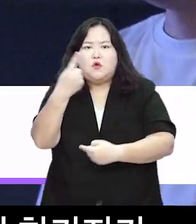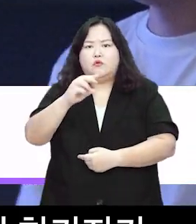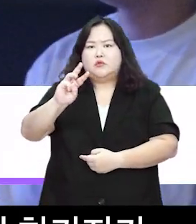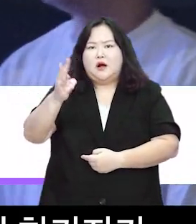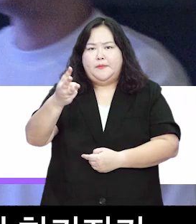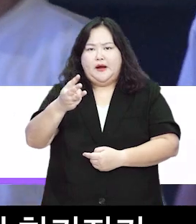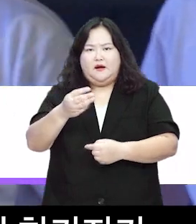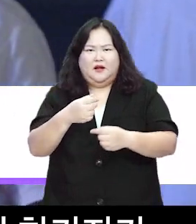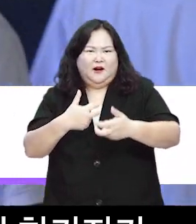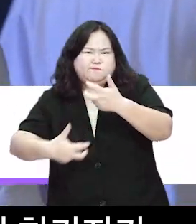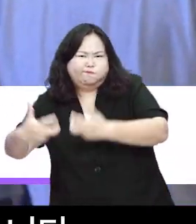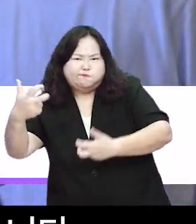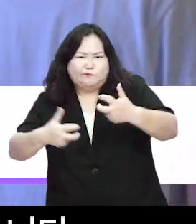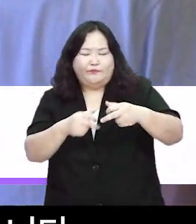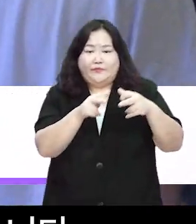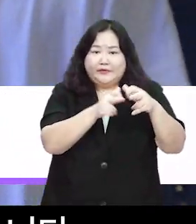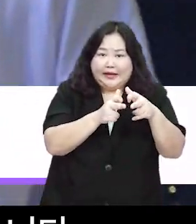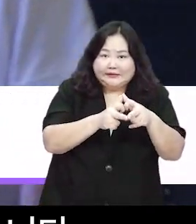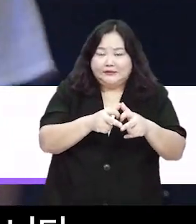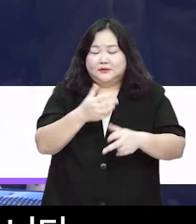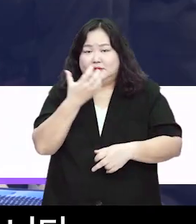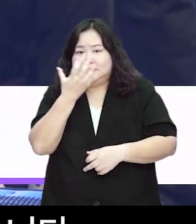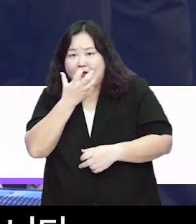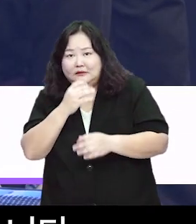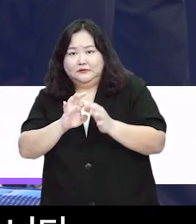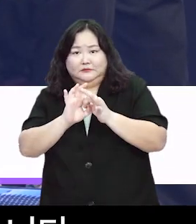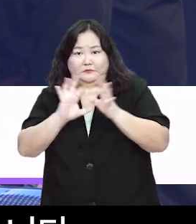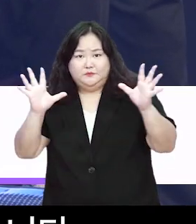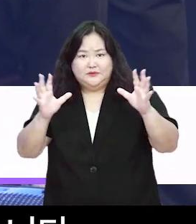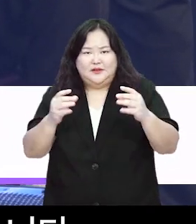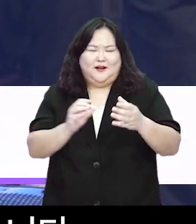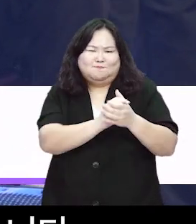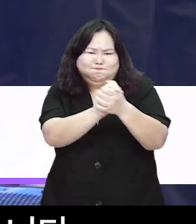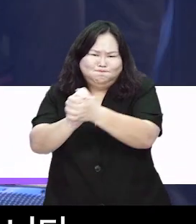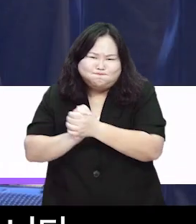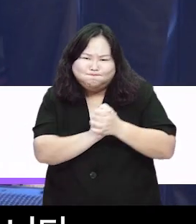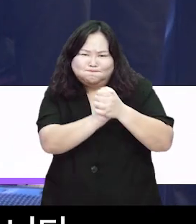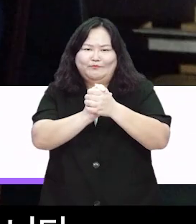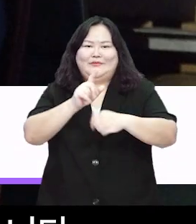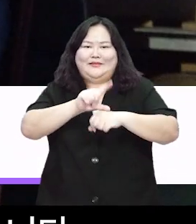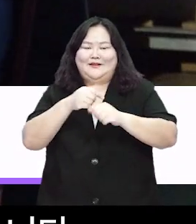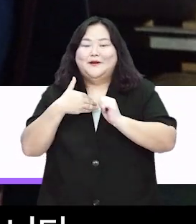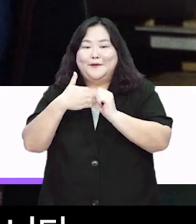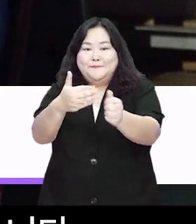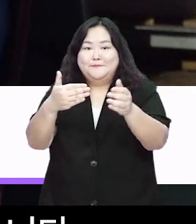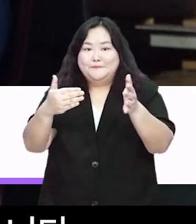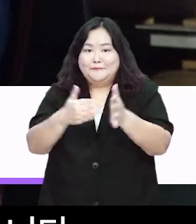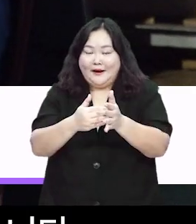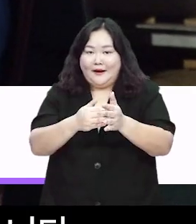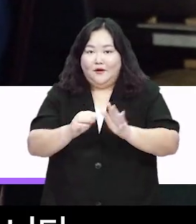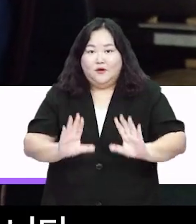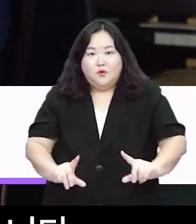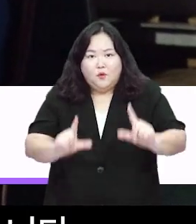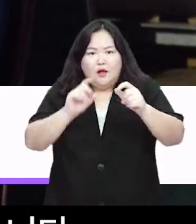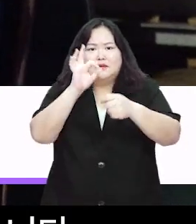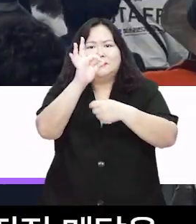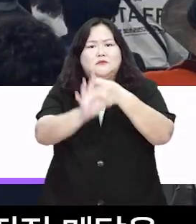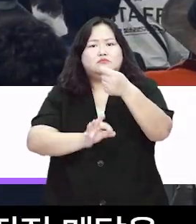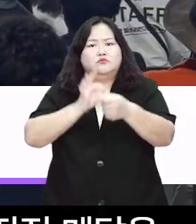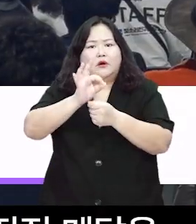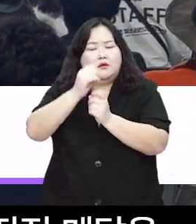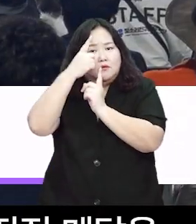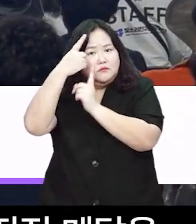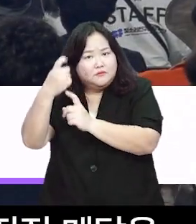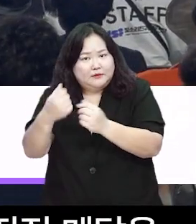1300여 명의 참가자가 열등 경쟁을 펼쳤으며 장애인과 비장애인이 한대 모여 화의 시간을 보냈습니다